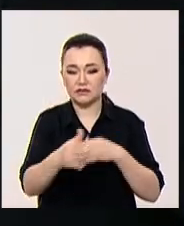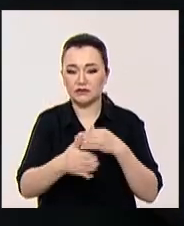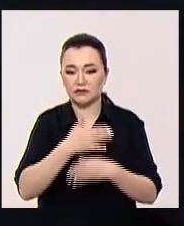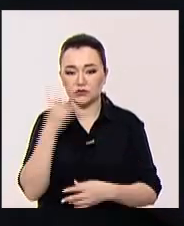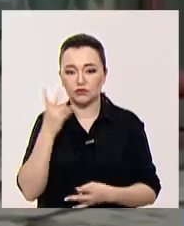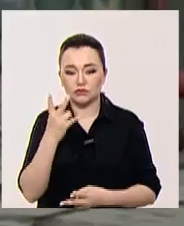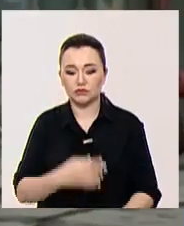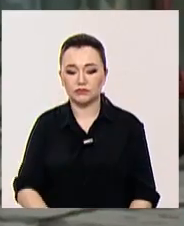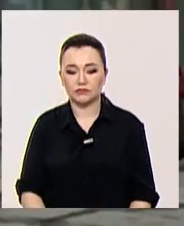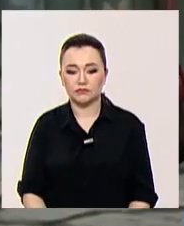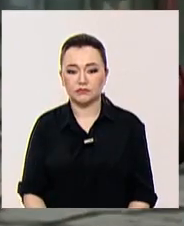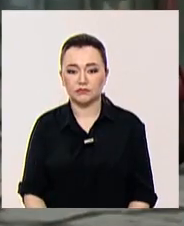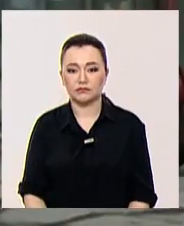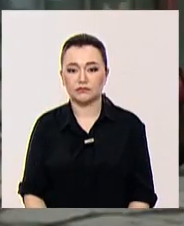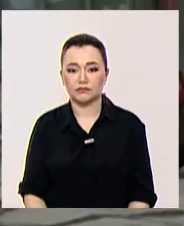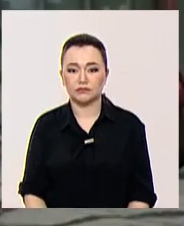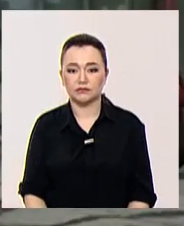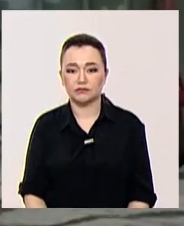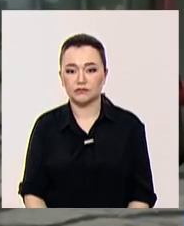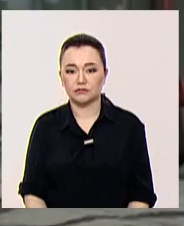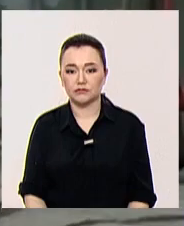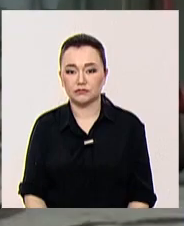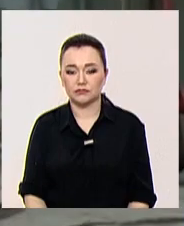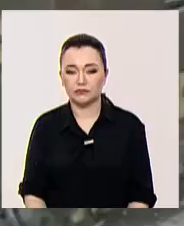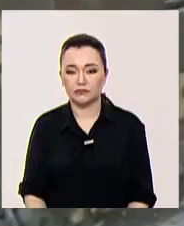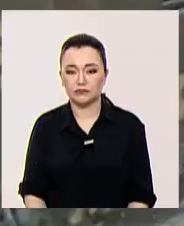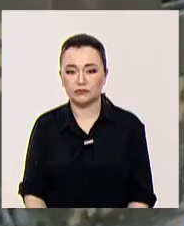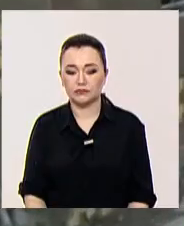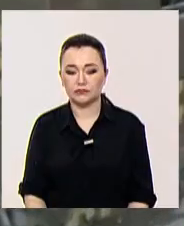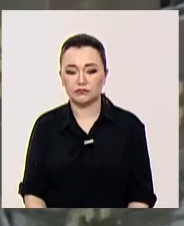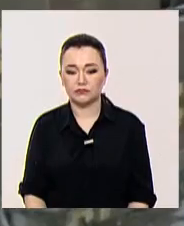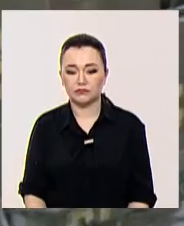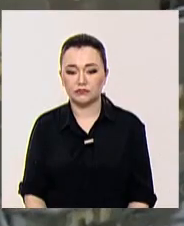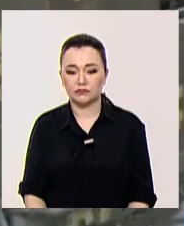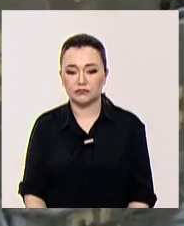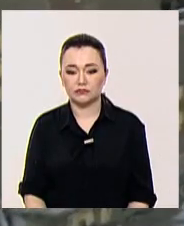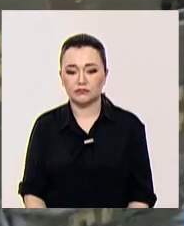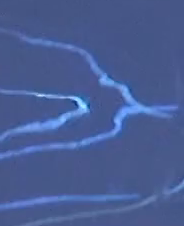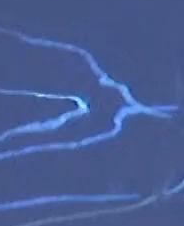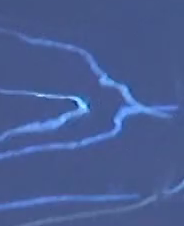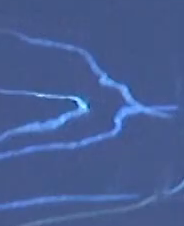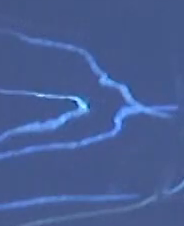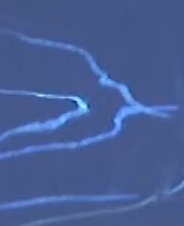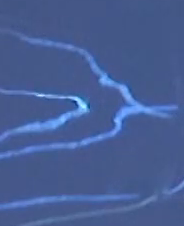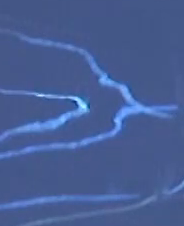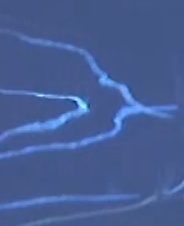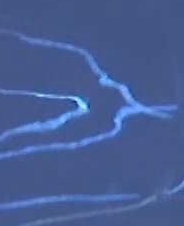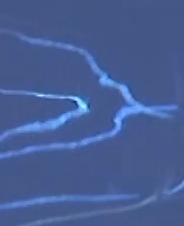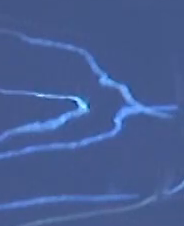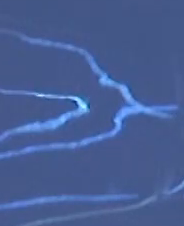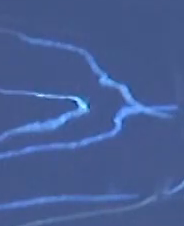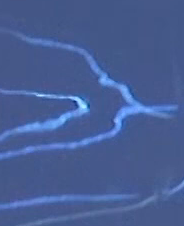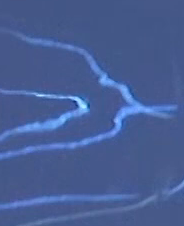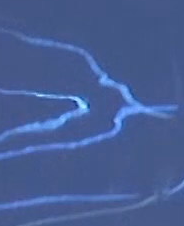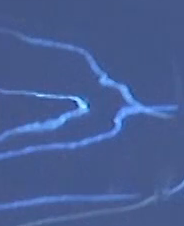деп отыр. Нұрболат Жанабекұлы, Дәулетбай Нұрмахан, Информбюро, Жамбыл облысы. Тікелей эфирлер,